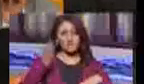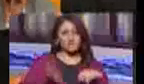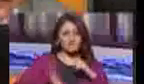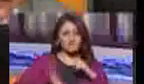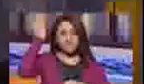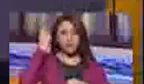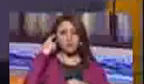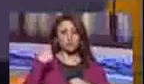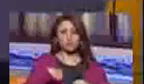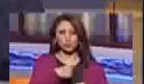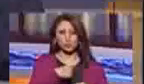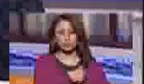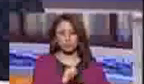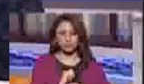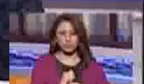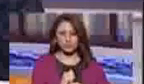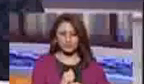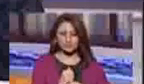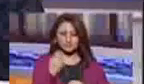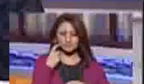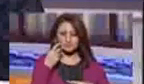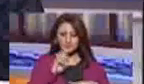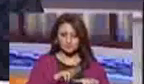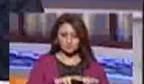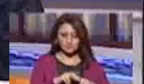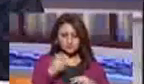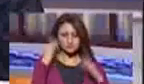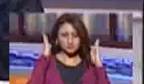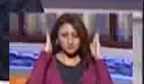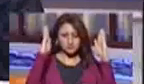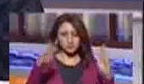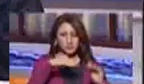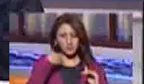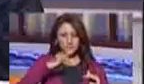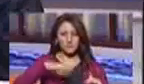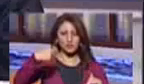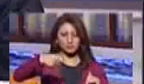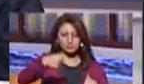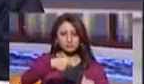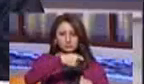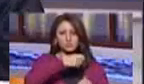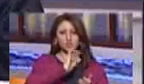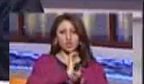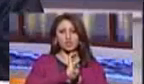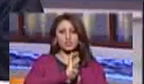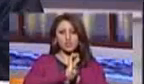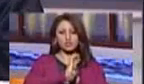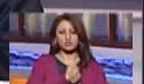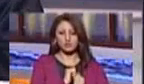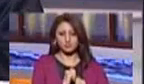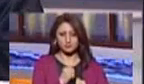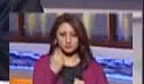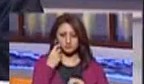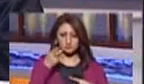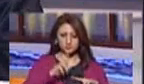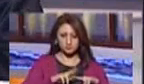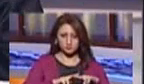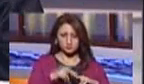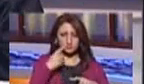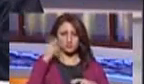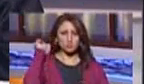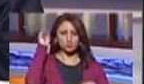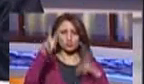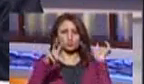محمد الجندي في طنطا، توجه عدد من المشاركين في الجنازه الى قسم انساني طنطا وحاصروه ورشقوه بالحجاره وحاولوا